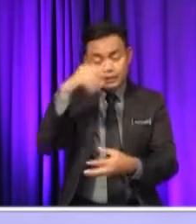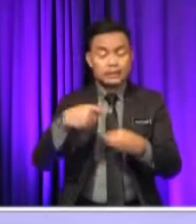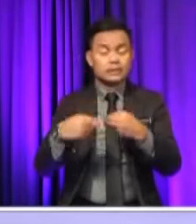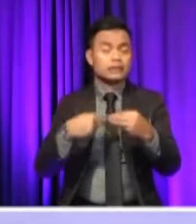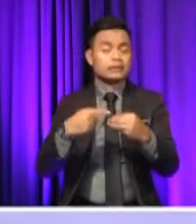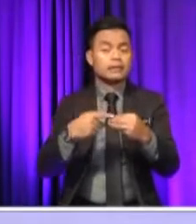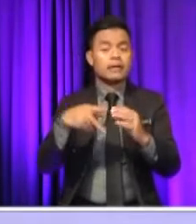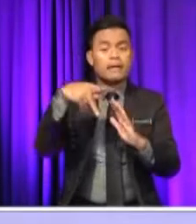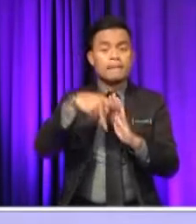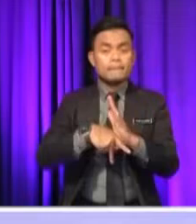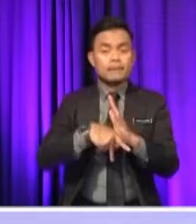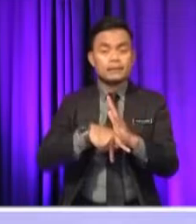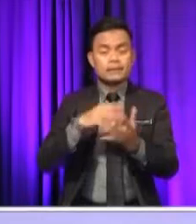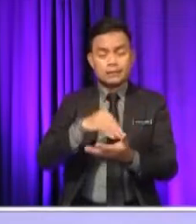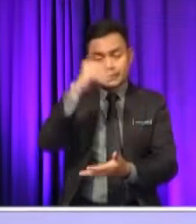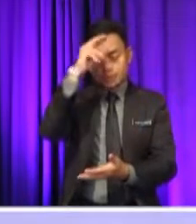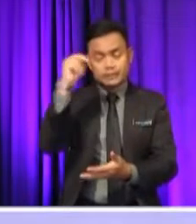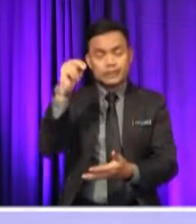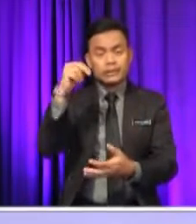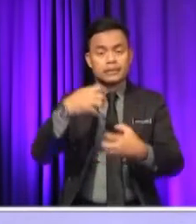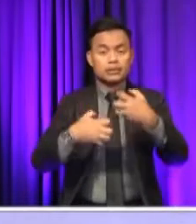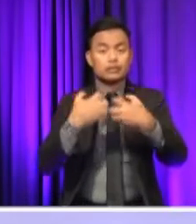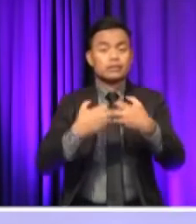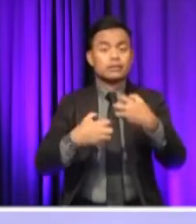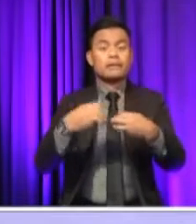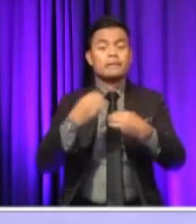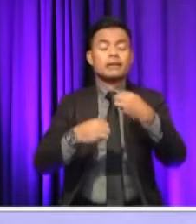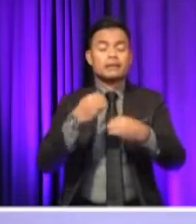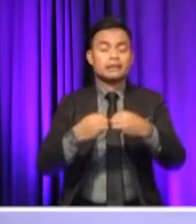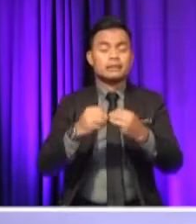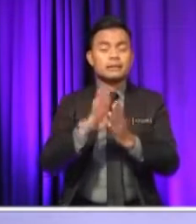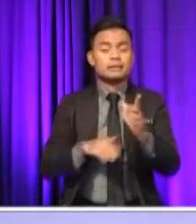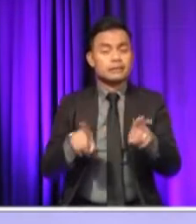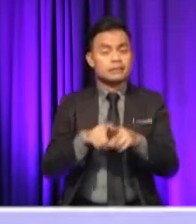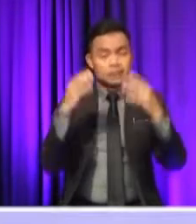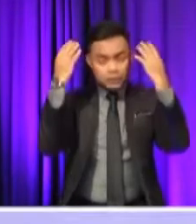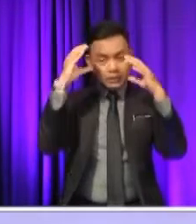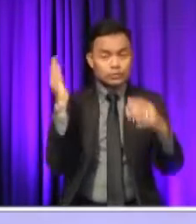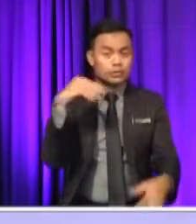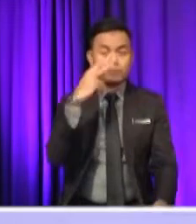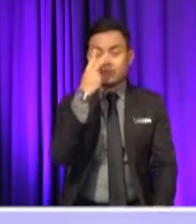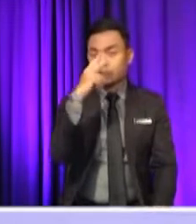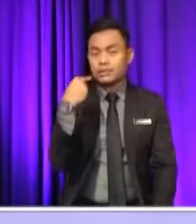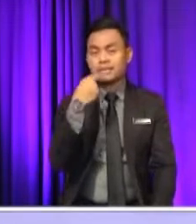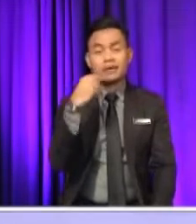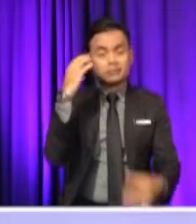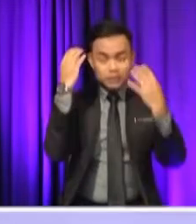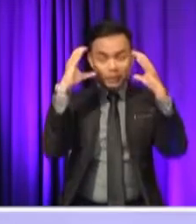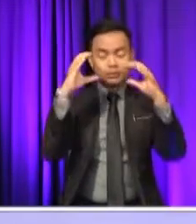Katanya dari Kuantan Pahang. Agak-agak sekolah mana ya? Tak apa, jom kita lihat profil cikgu kita hari